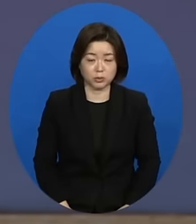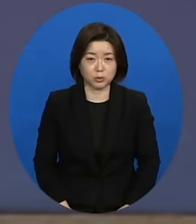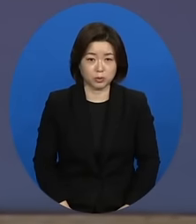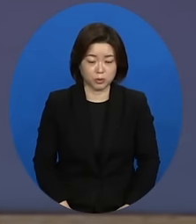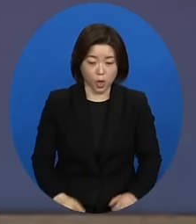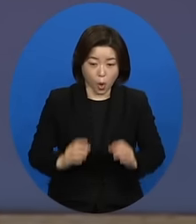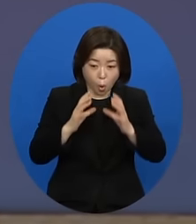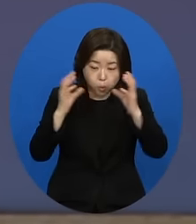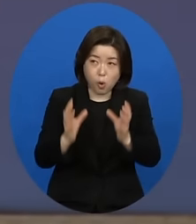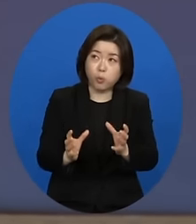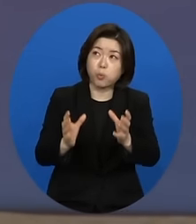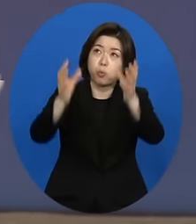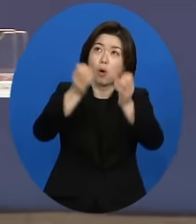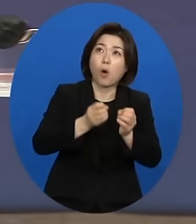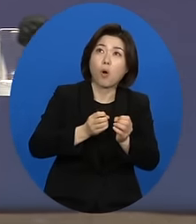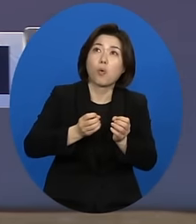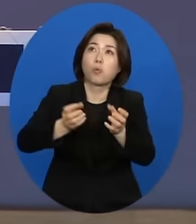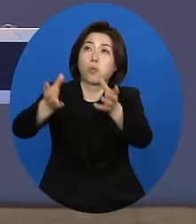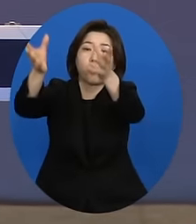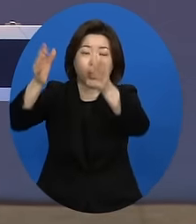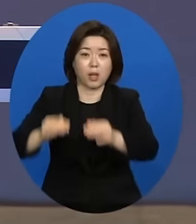날려요. 아니요, 직접 가요.